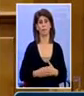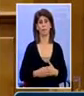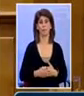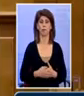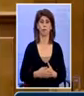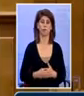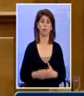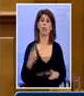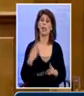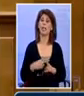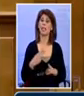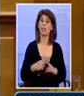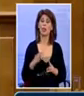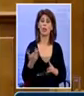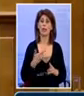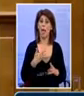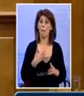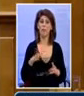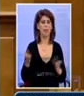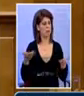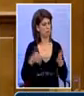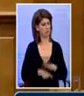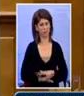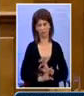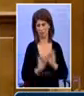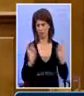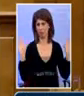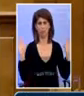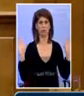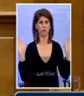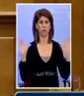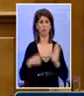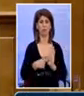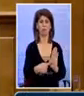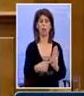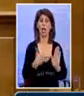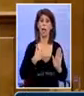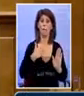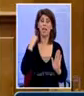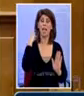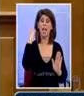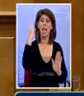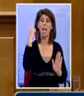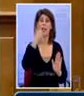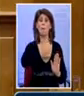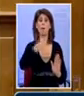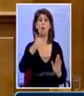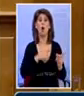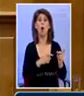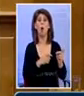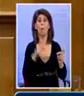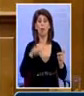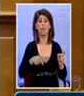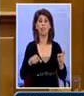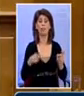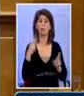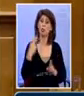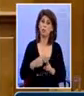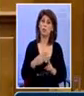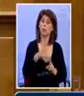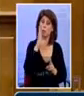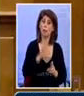εμείς δεν έχουμε τίποτα να κρύψουμε. Κυρίως διότι εμείς αν έχουμε ένα και μοναδικό όπλο σε αυτή την κρίσιμη και